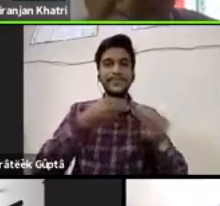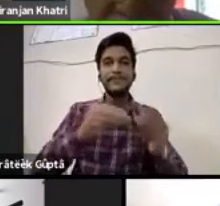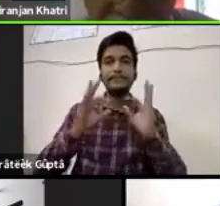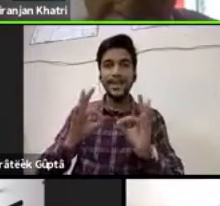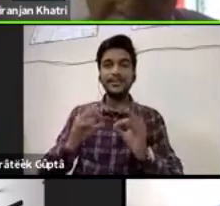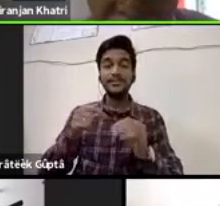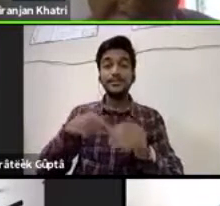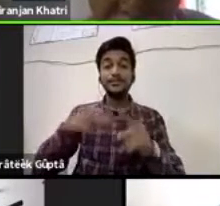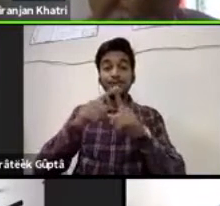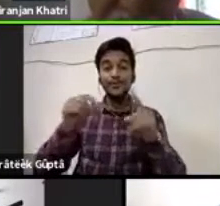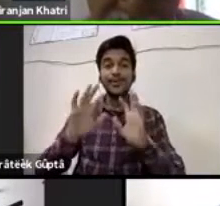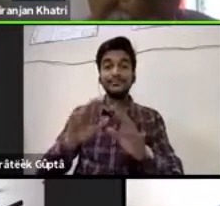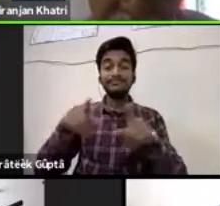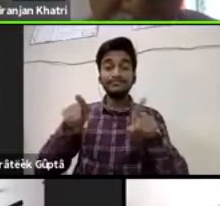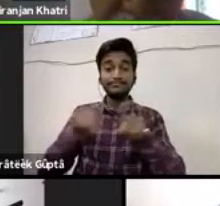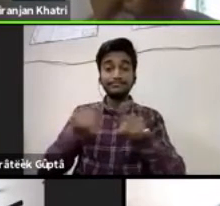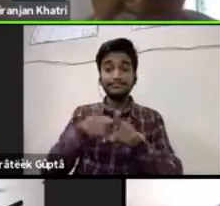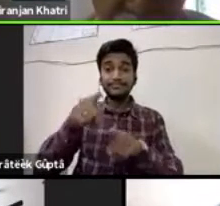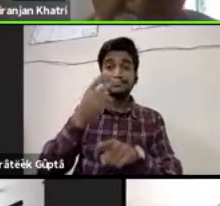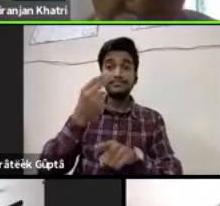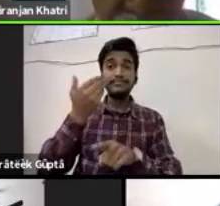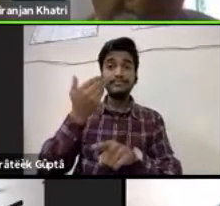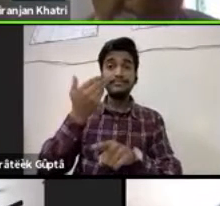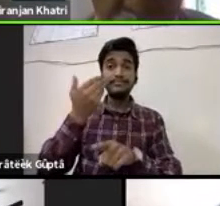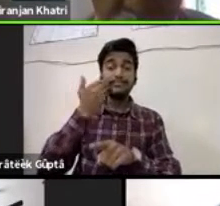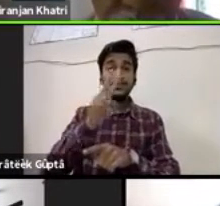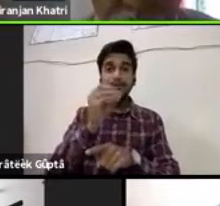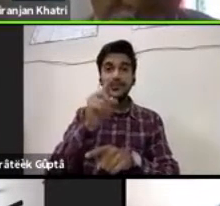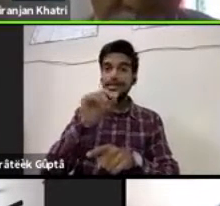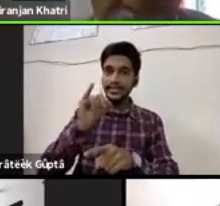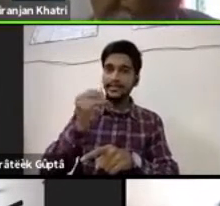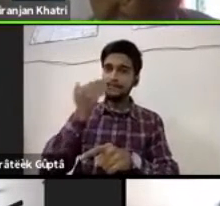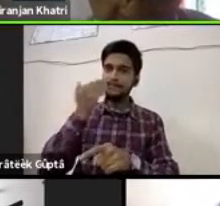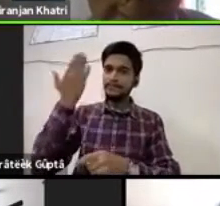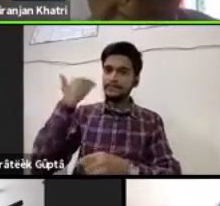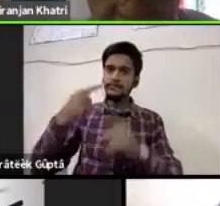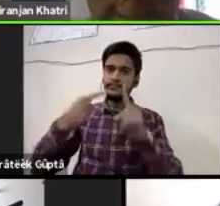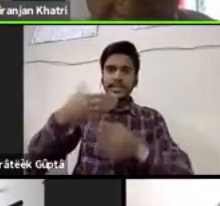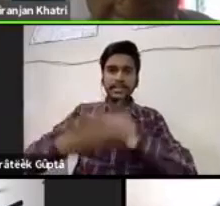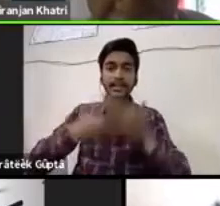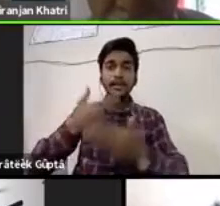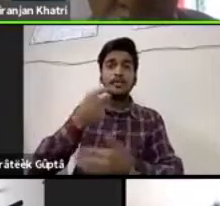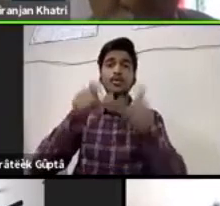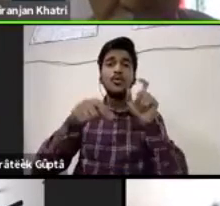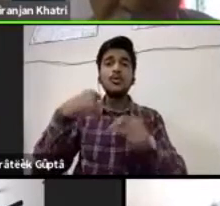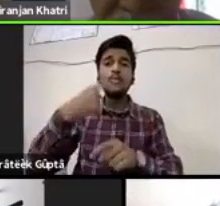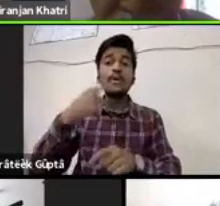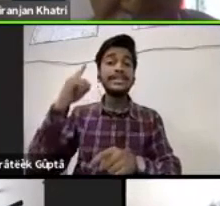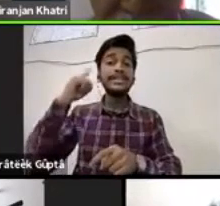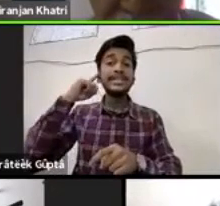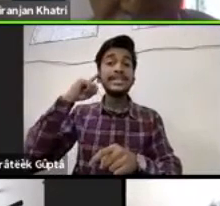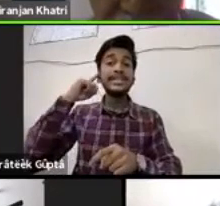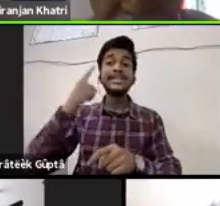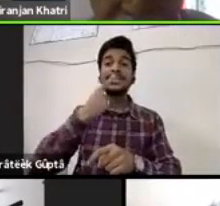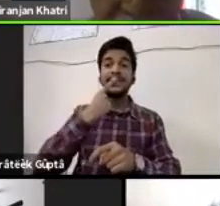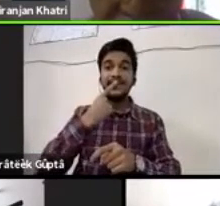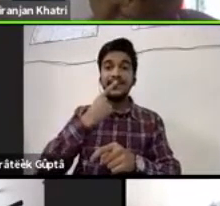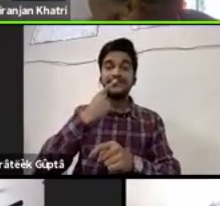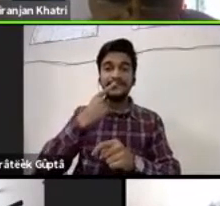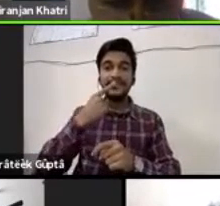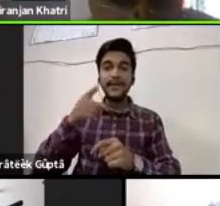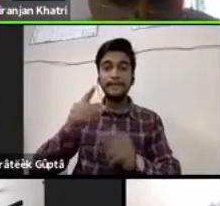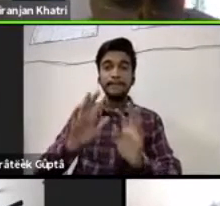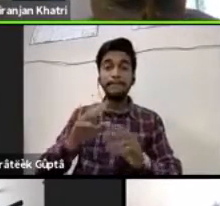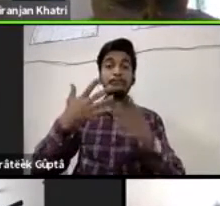2016 में मैं एक ट्रेनिंग सेशन ले रहा था जो लोग सुन नहीं पाते हैं और बोल नहीं पाते हैं, कोप्पल डिस्ट्रिक्ट कर्नाटका